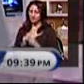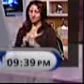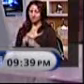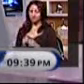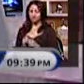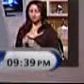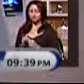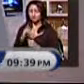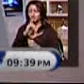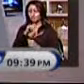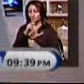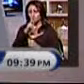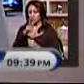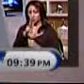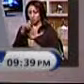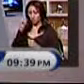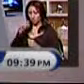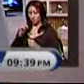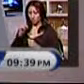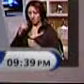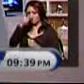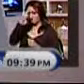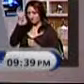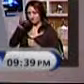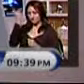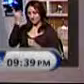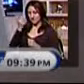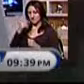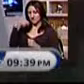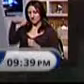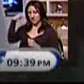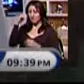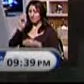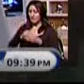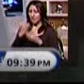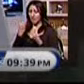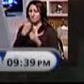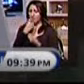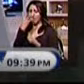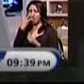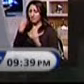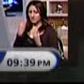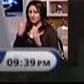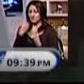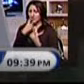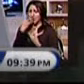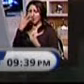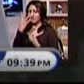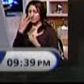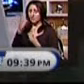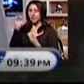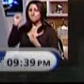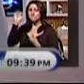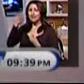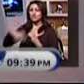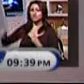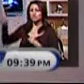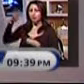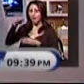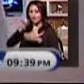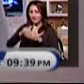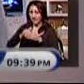رأي اخر يا دكتور علي يقول لك طب النهاردة اللي عاوز يغير ما يخش انتخابات مجلس الشعب القادمة